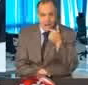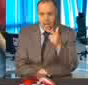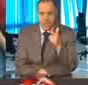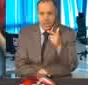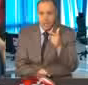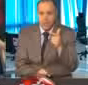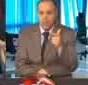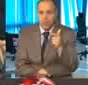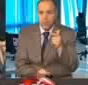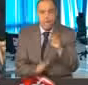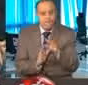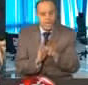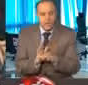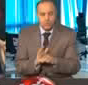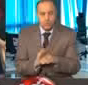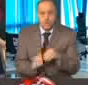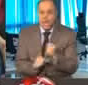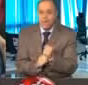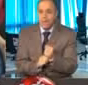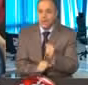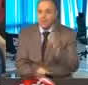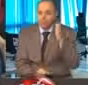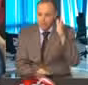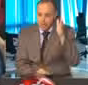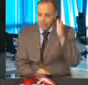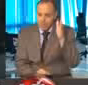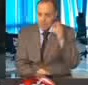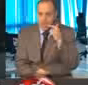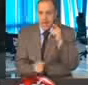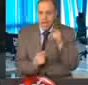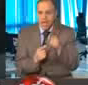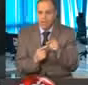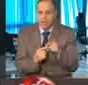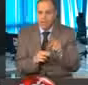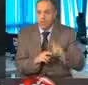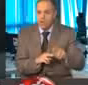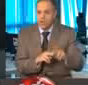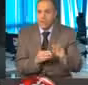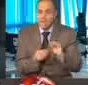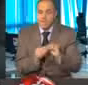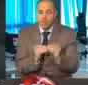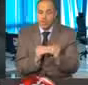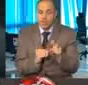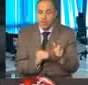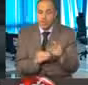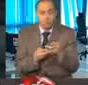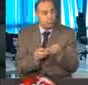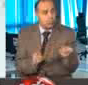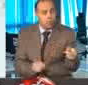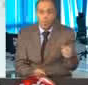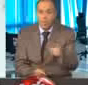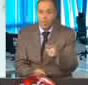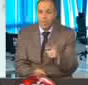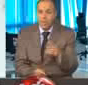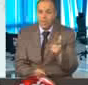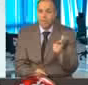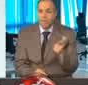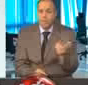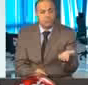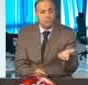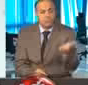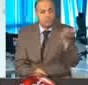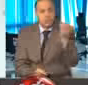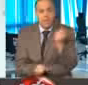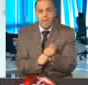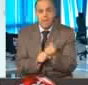عد كاستراتيجية عمل مستقبلية تهدف لمعالجة الإشكاليات المطروحة وسبل الارتقاء